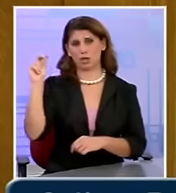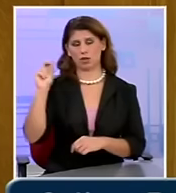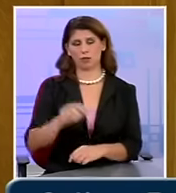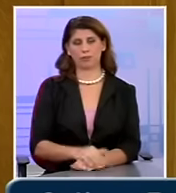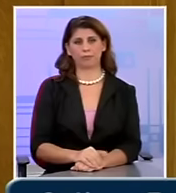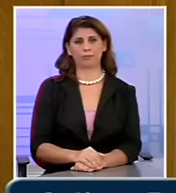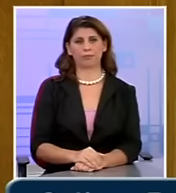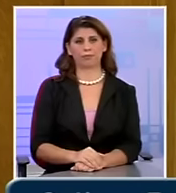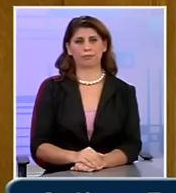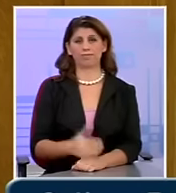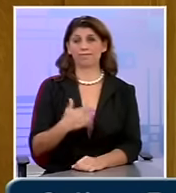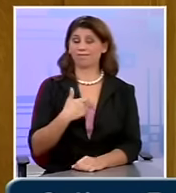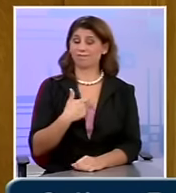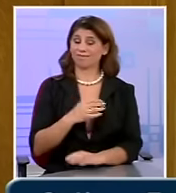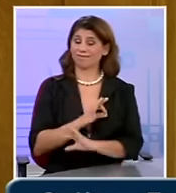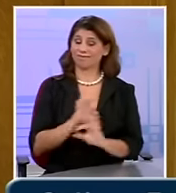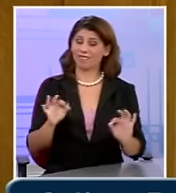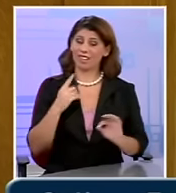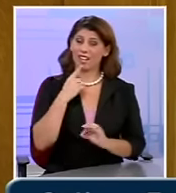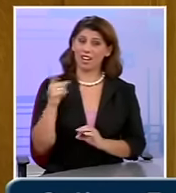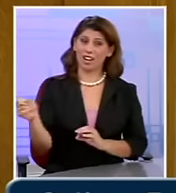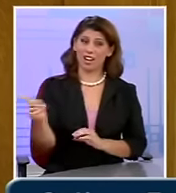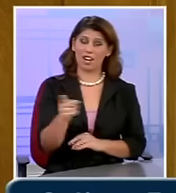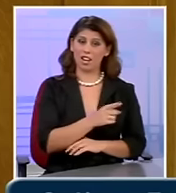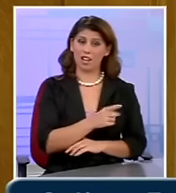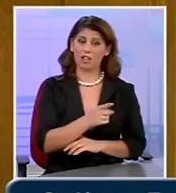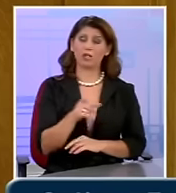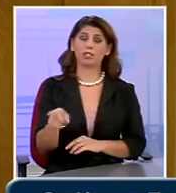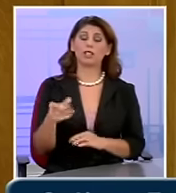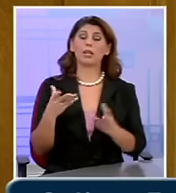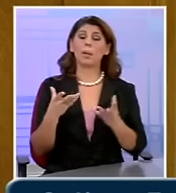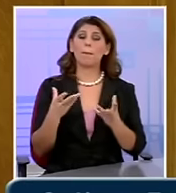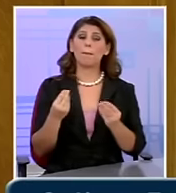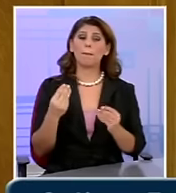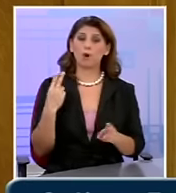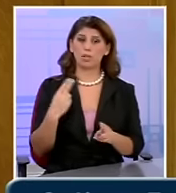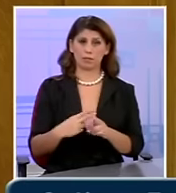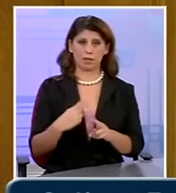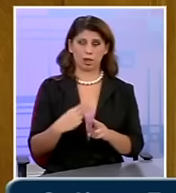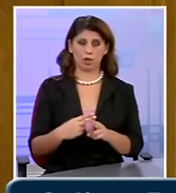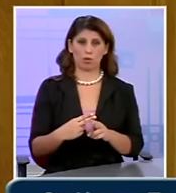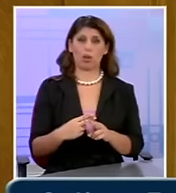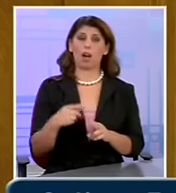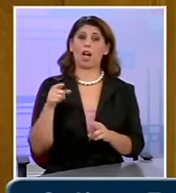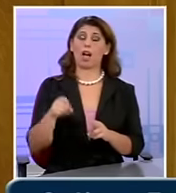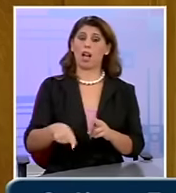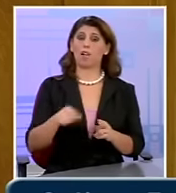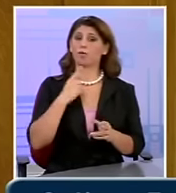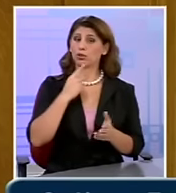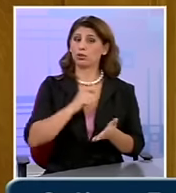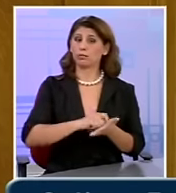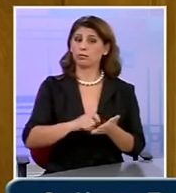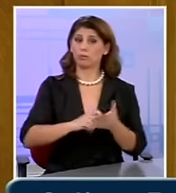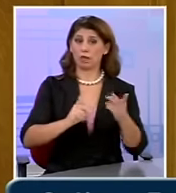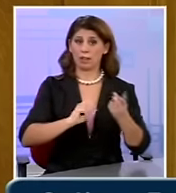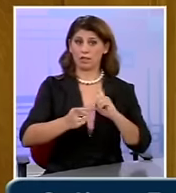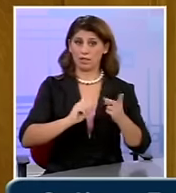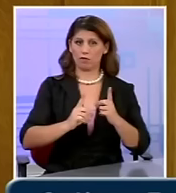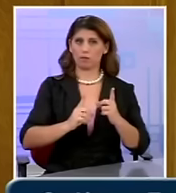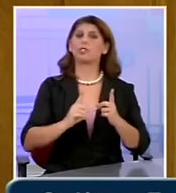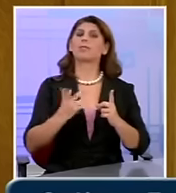Και σας διαβεβαιώ, είναι πολύ σημαντικό αυτό που γράφτηκε στη συμφωνία να